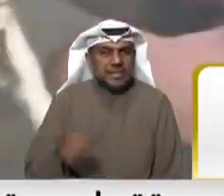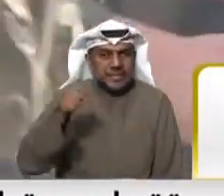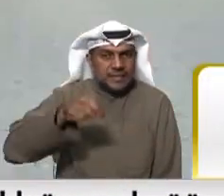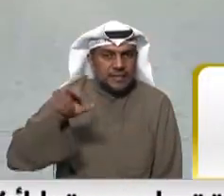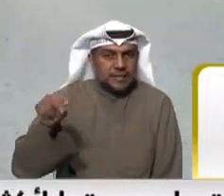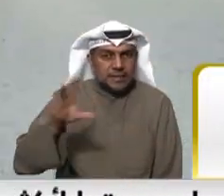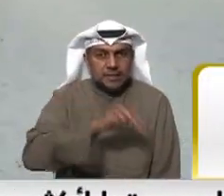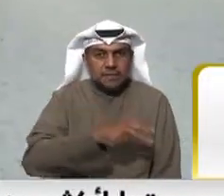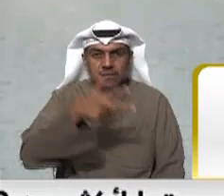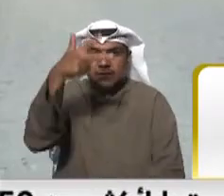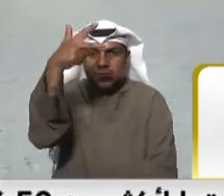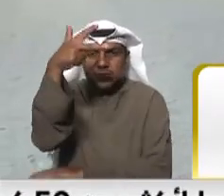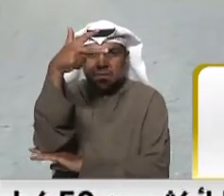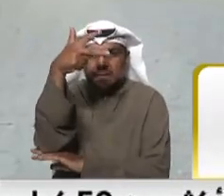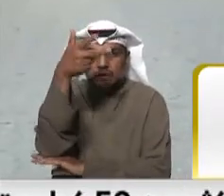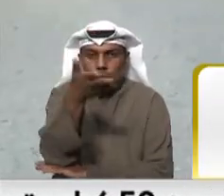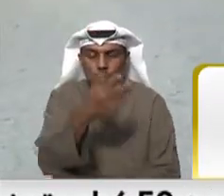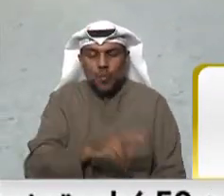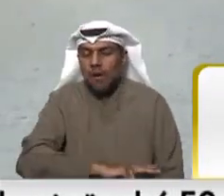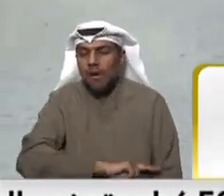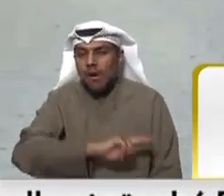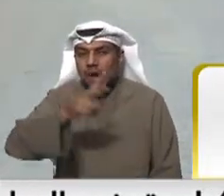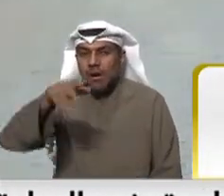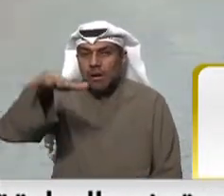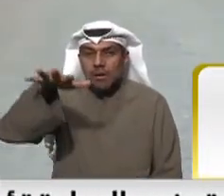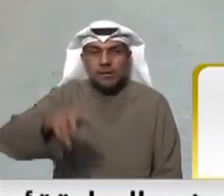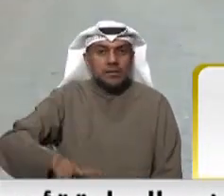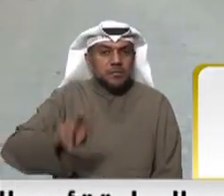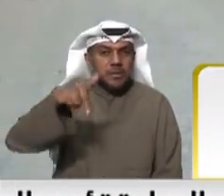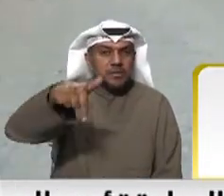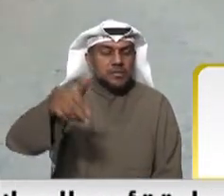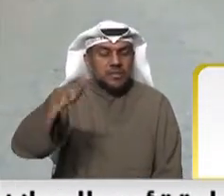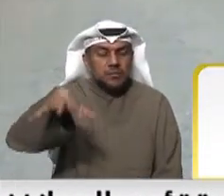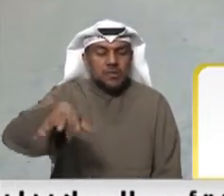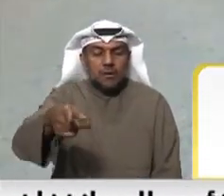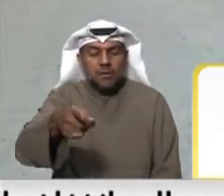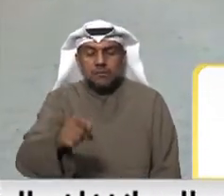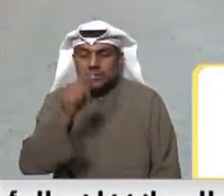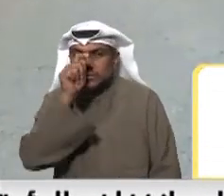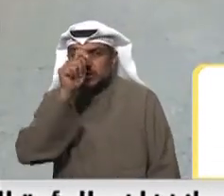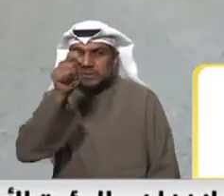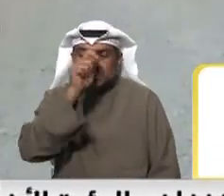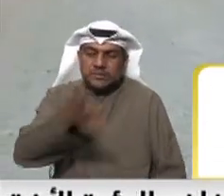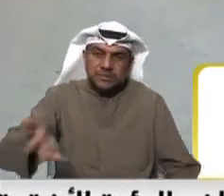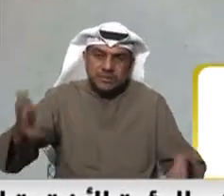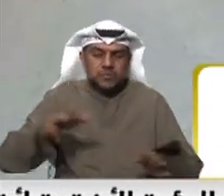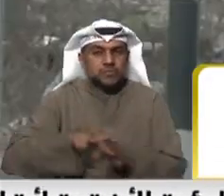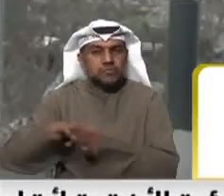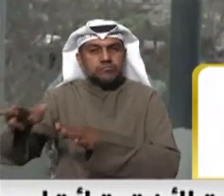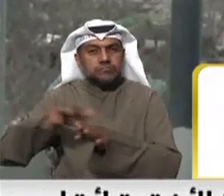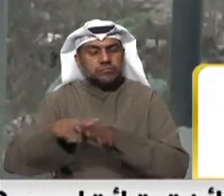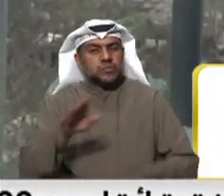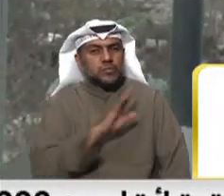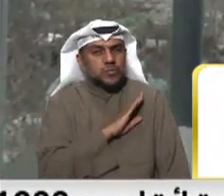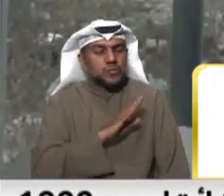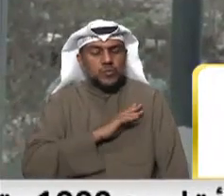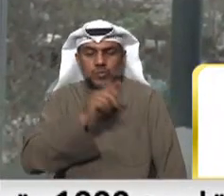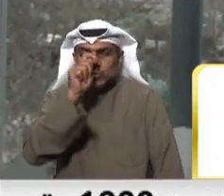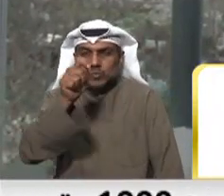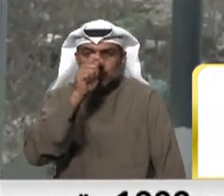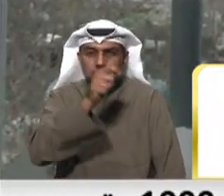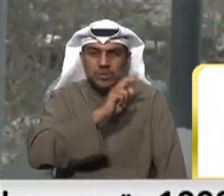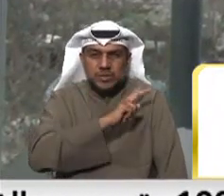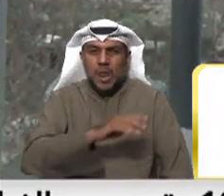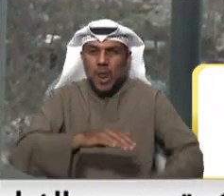في الضفة الغربية. عشرات الاقتحامات التي نفذها جيش الاحتلال طالت مدن رام الله والخليل